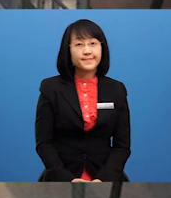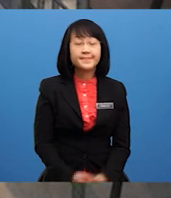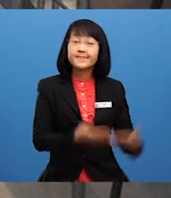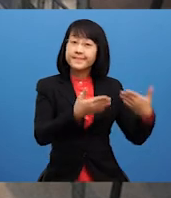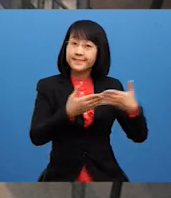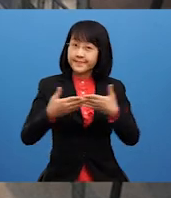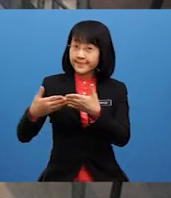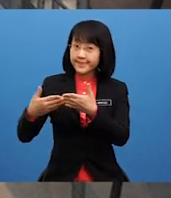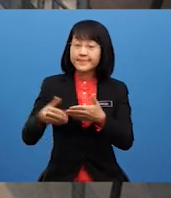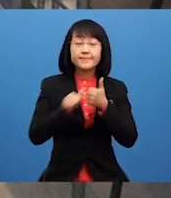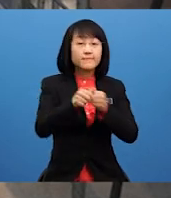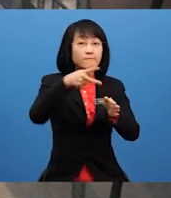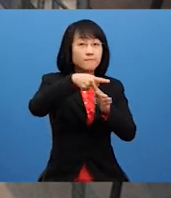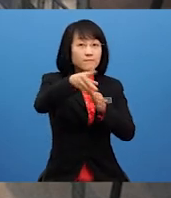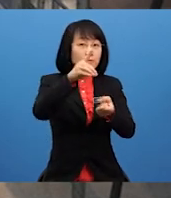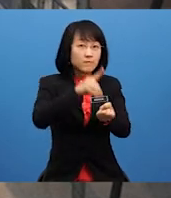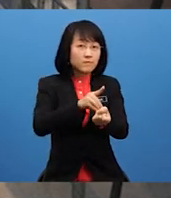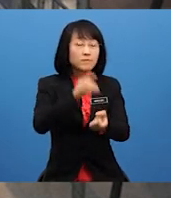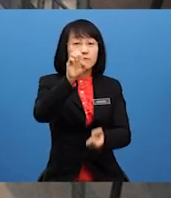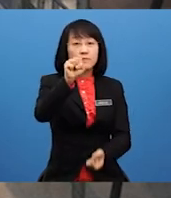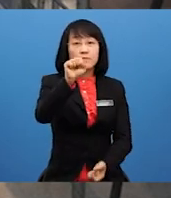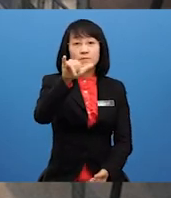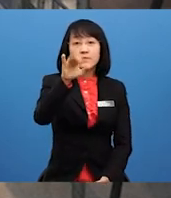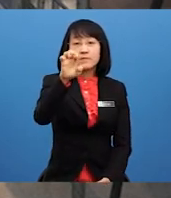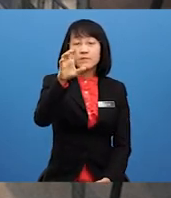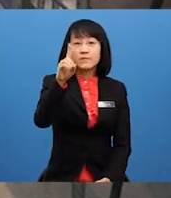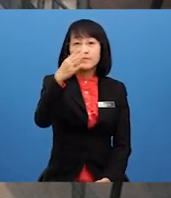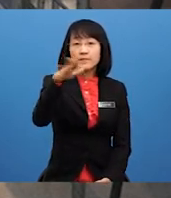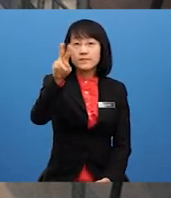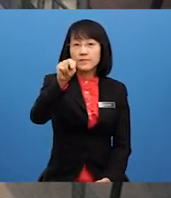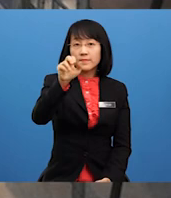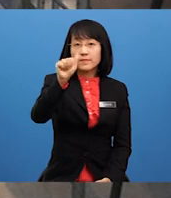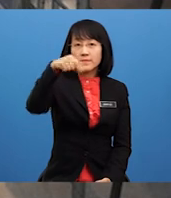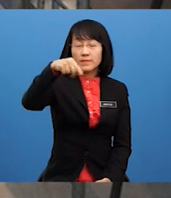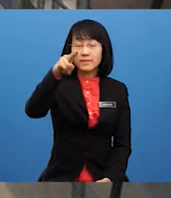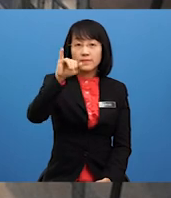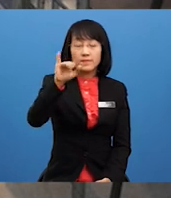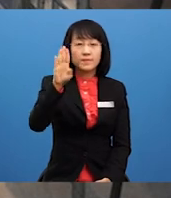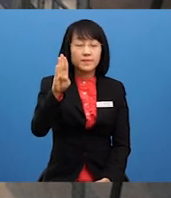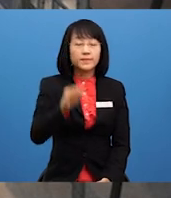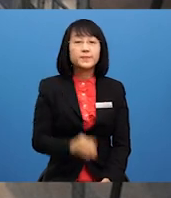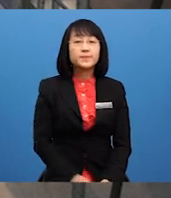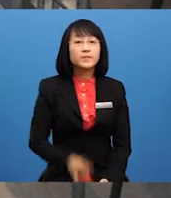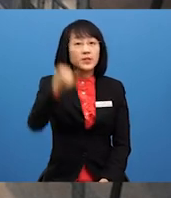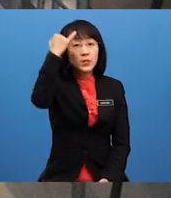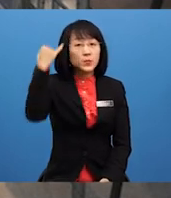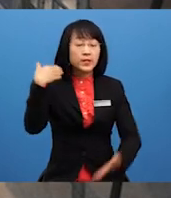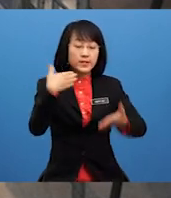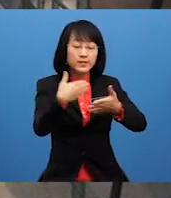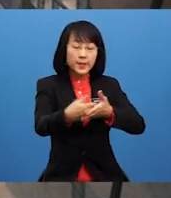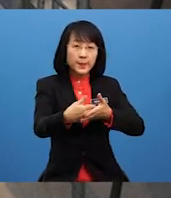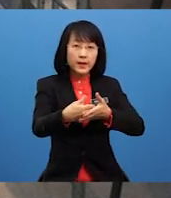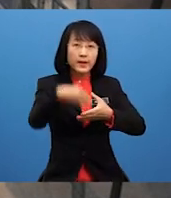Seterusnya, menurut Profesor Dr. Said Naqvi Al-Attas, ilmu adalah sesuatu yang sampai ke dalam diri insan dan memberi